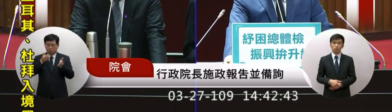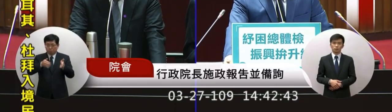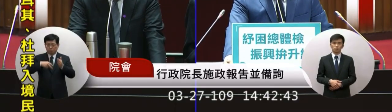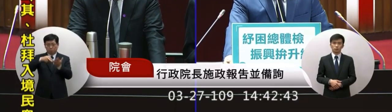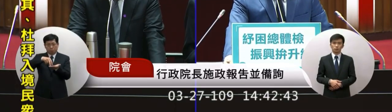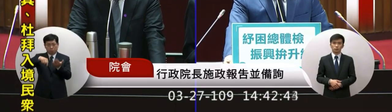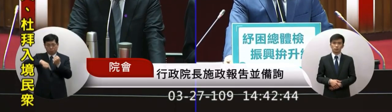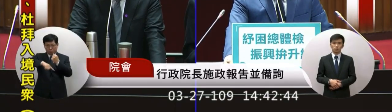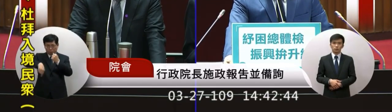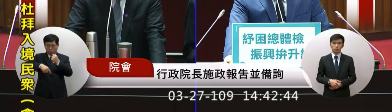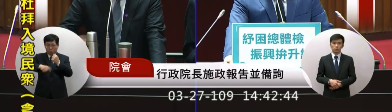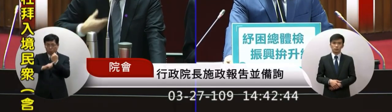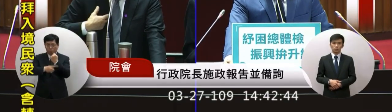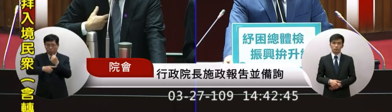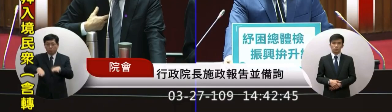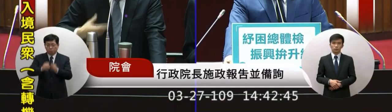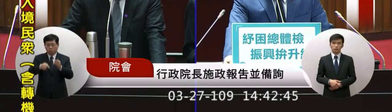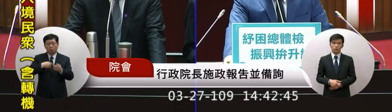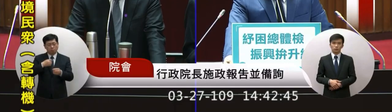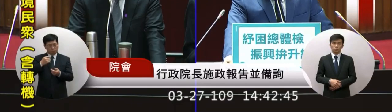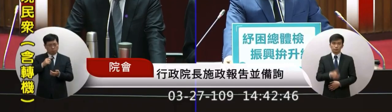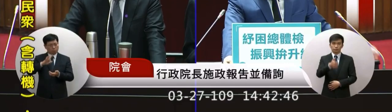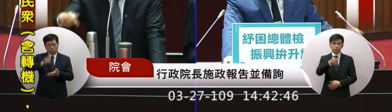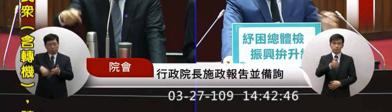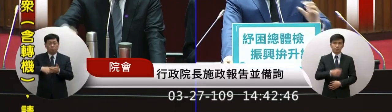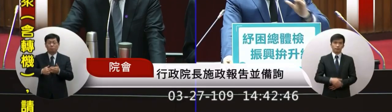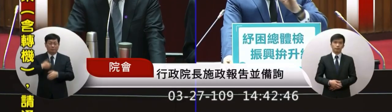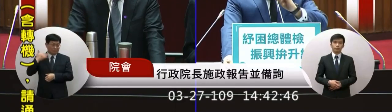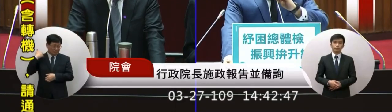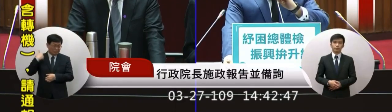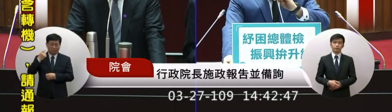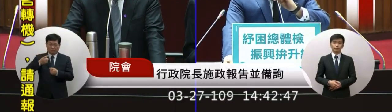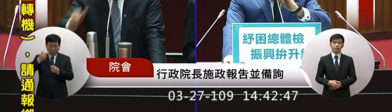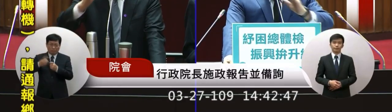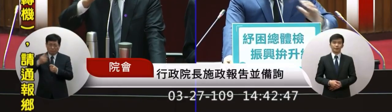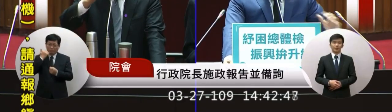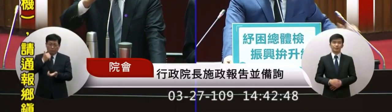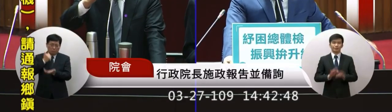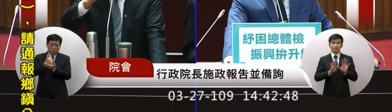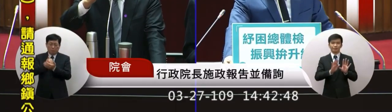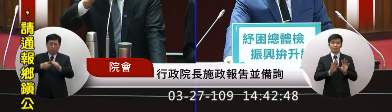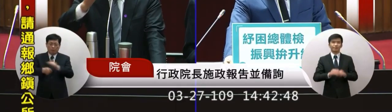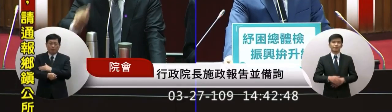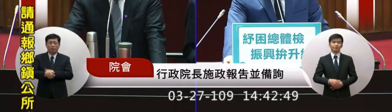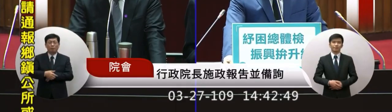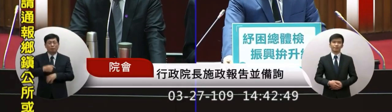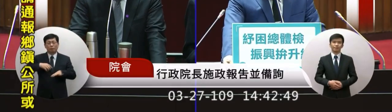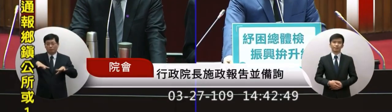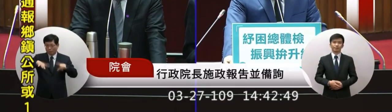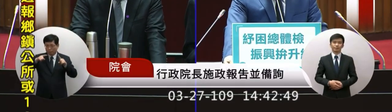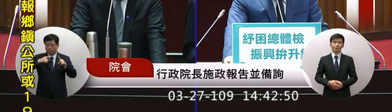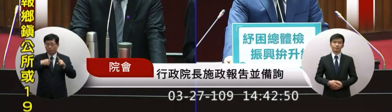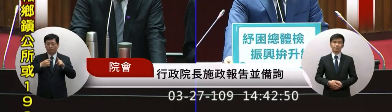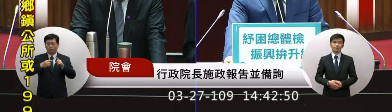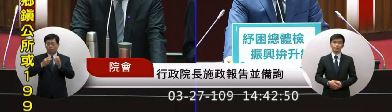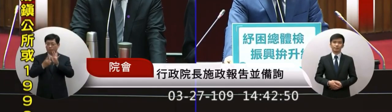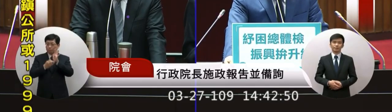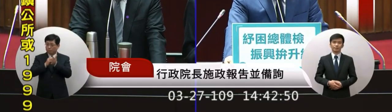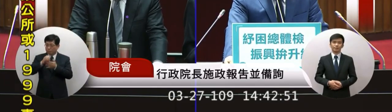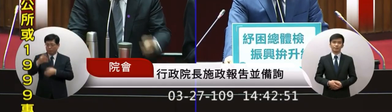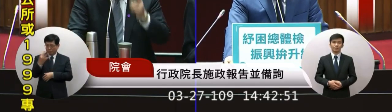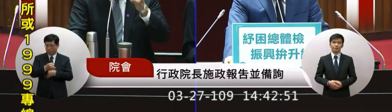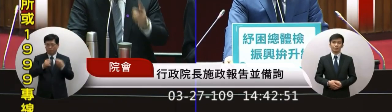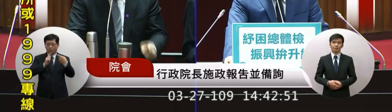哦，真不简单。我哩阵都爱 变 十几年，才来到这。 好了，不要。 我甲委员讲的是几